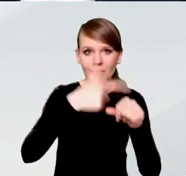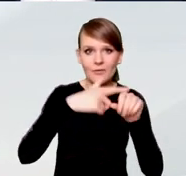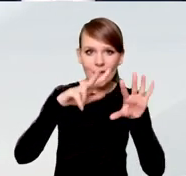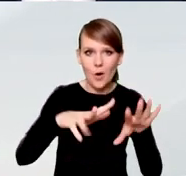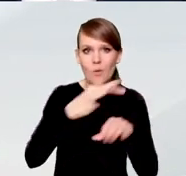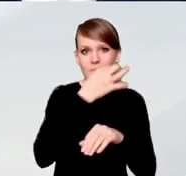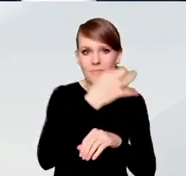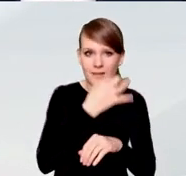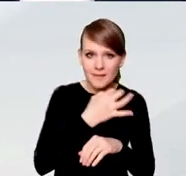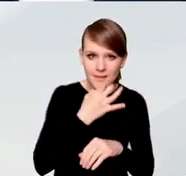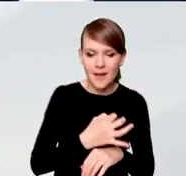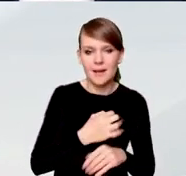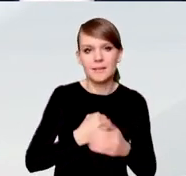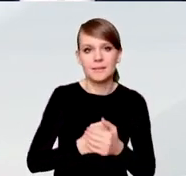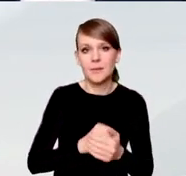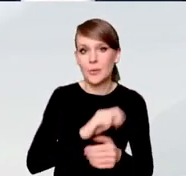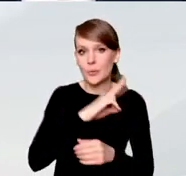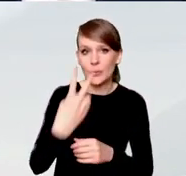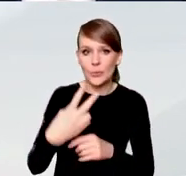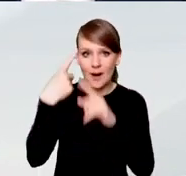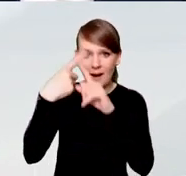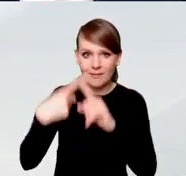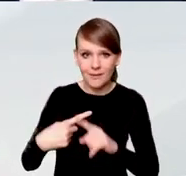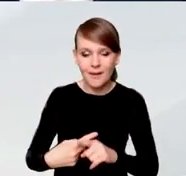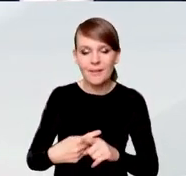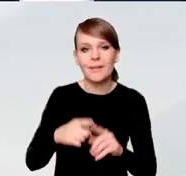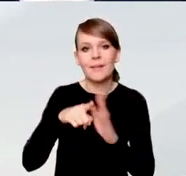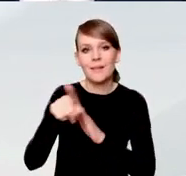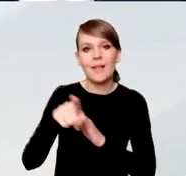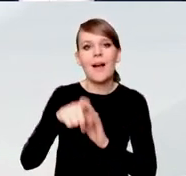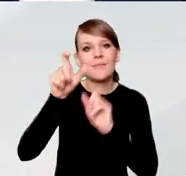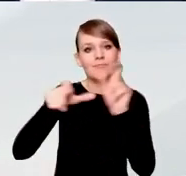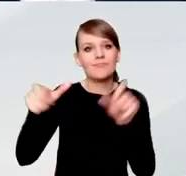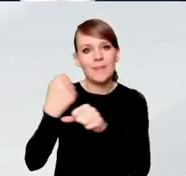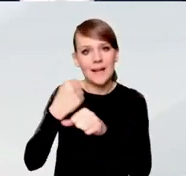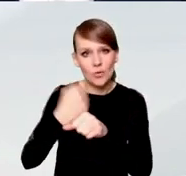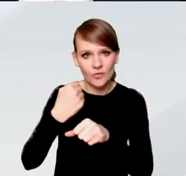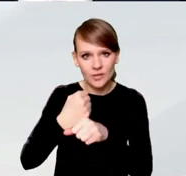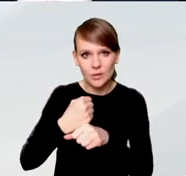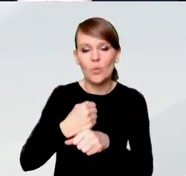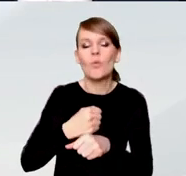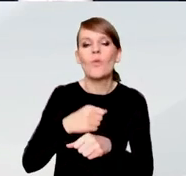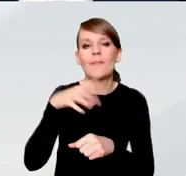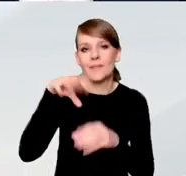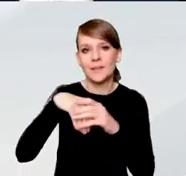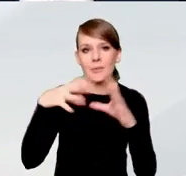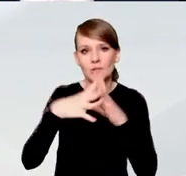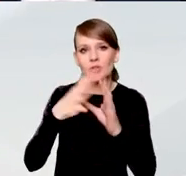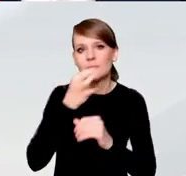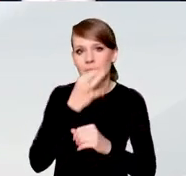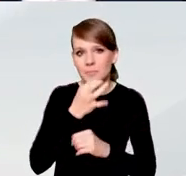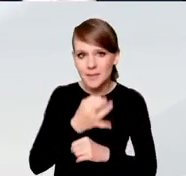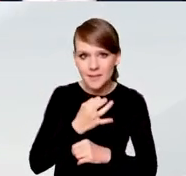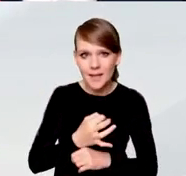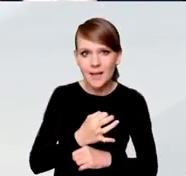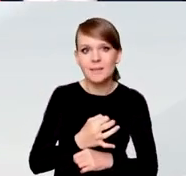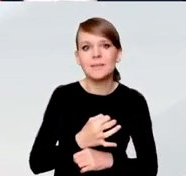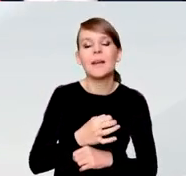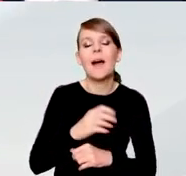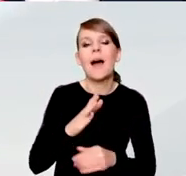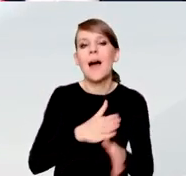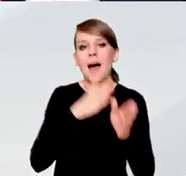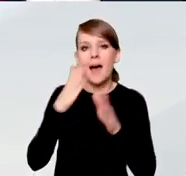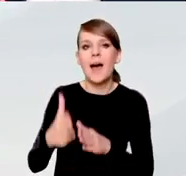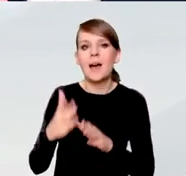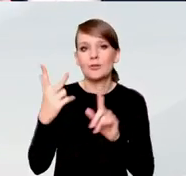merytorycznych. Druga ankieta skierowana była do pracowników uczelni, zawierała 10 pytań merytorycznych. I trzecia ankieta